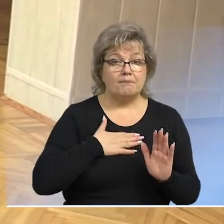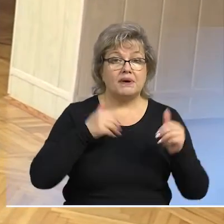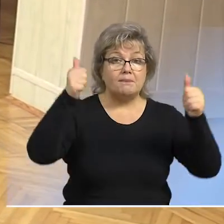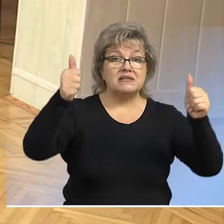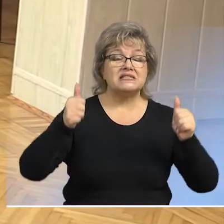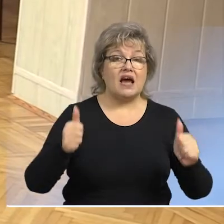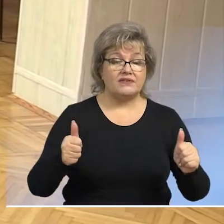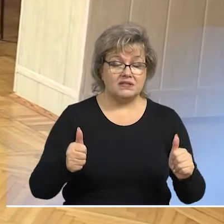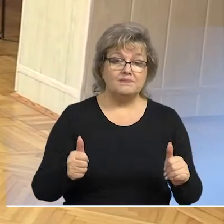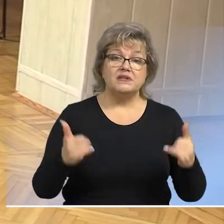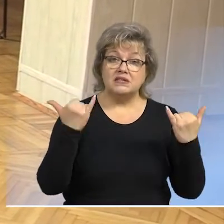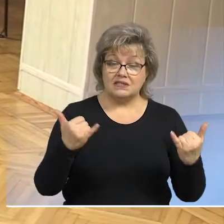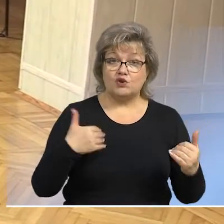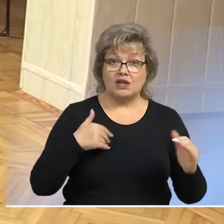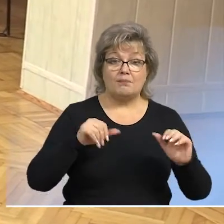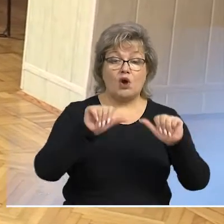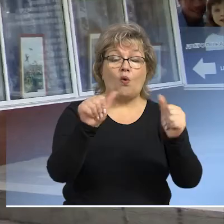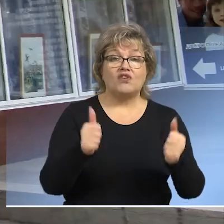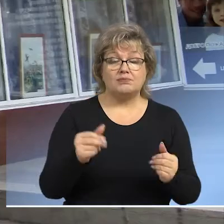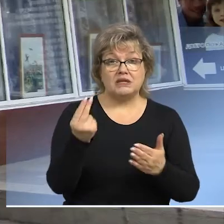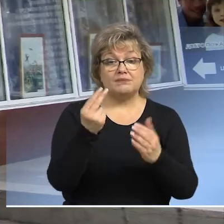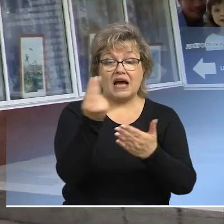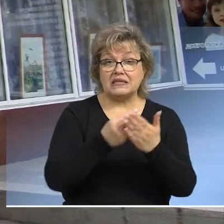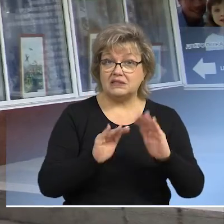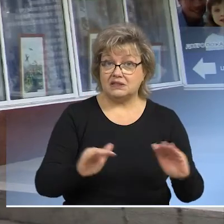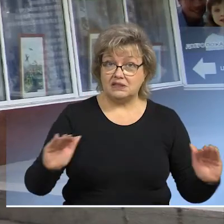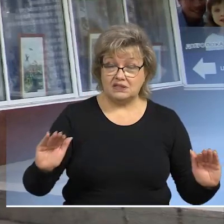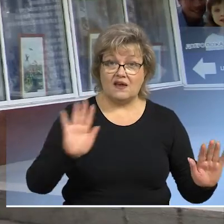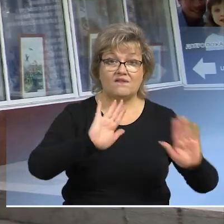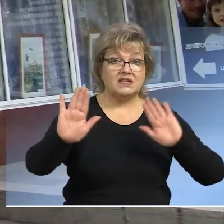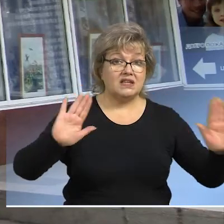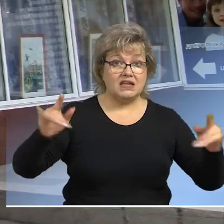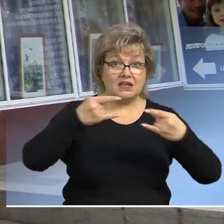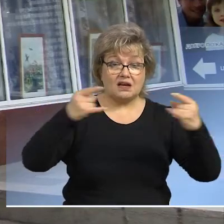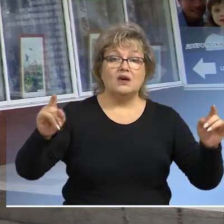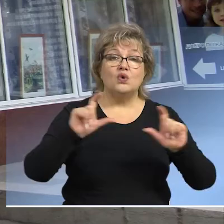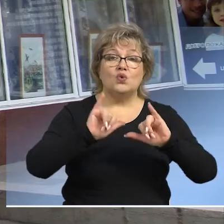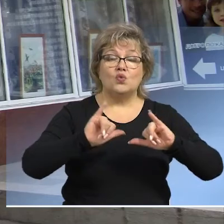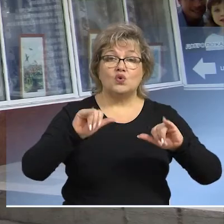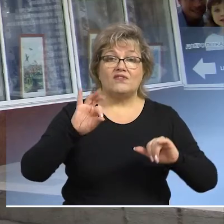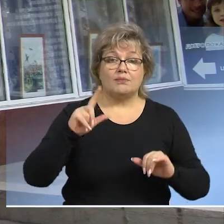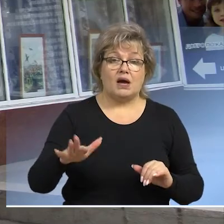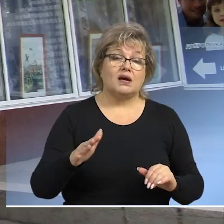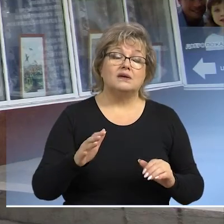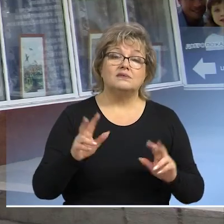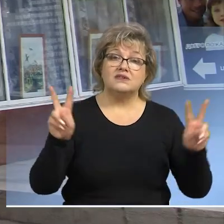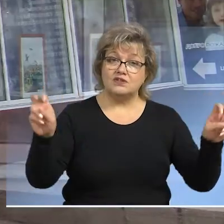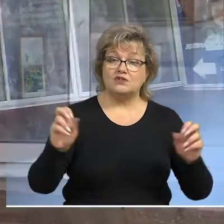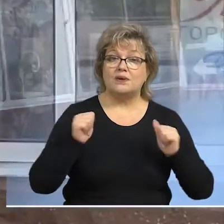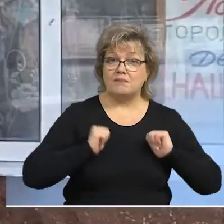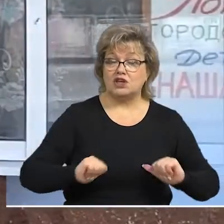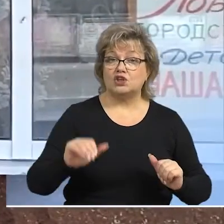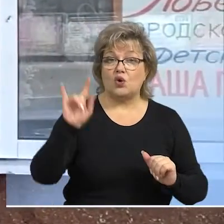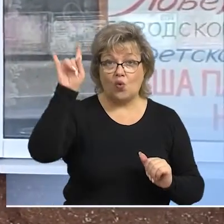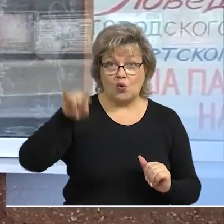их поставить. Сегодня мы их оформляем. Картины детей в витринах универмага символизируют мирные окна. И